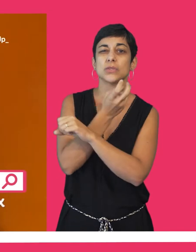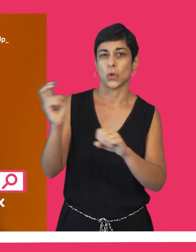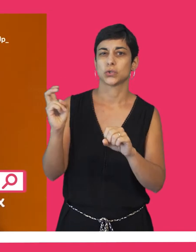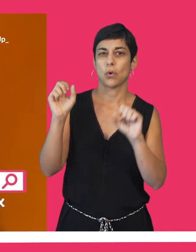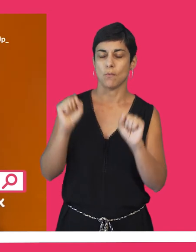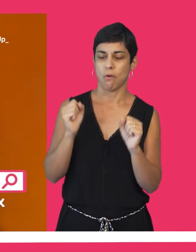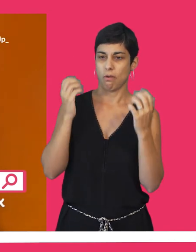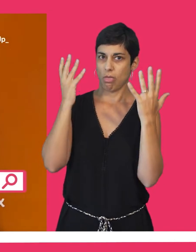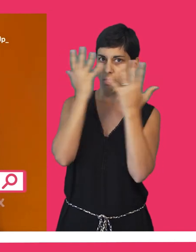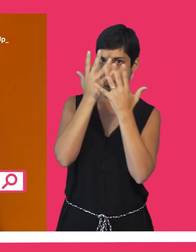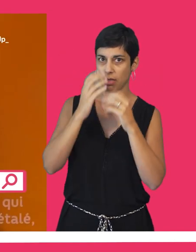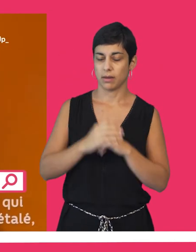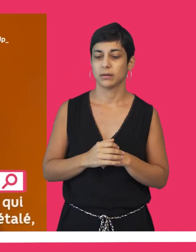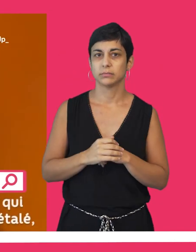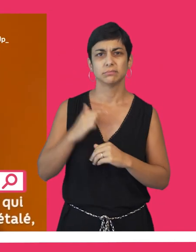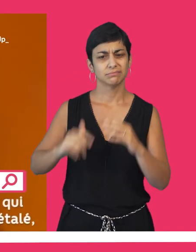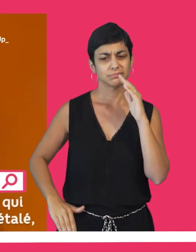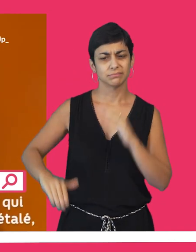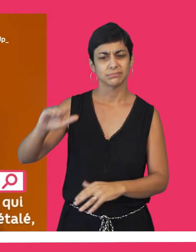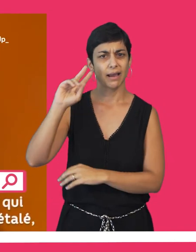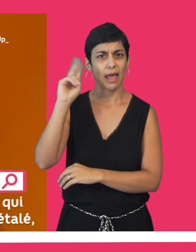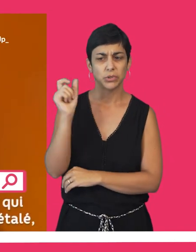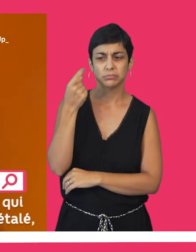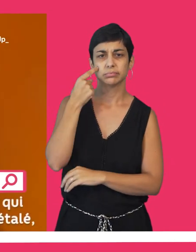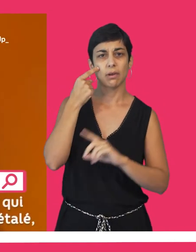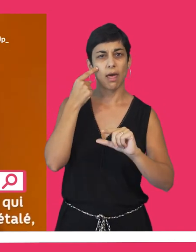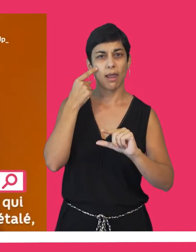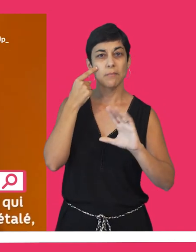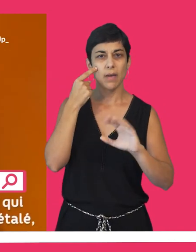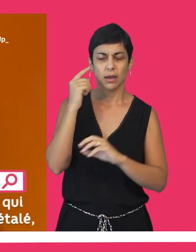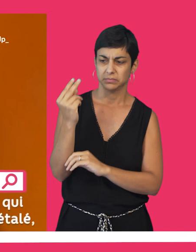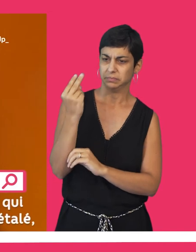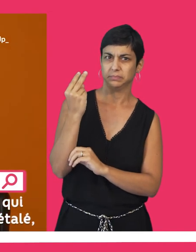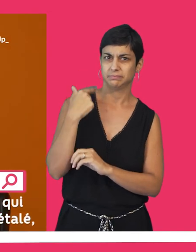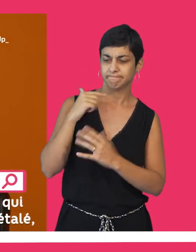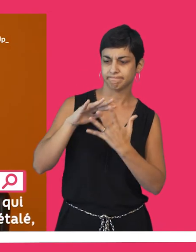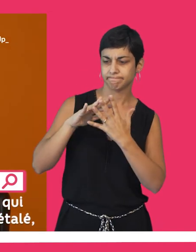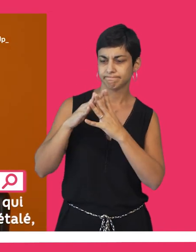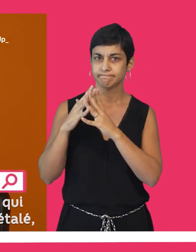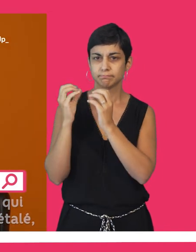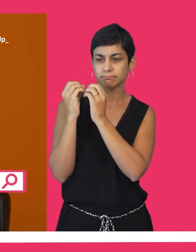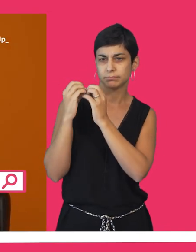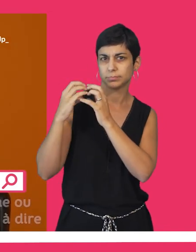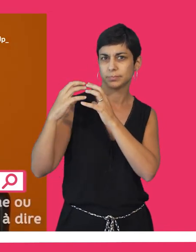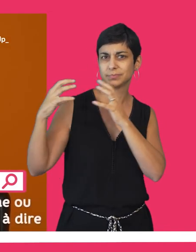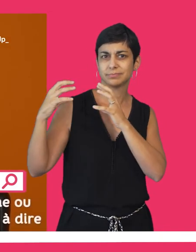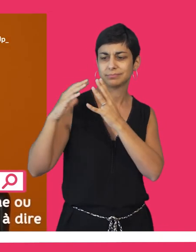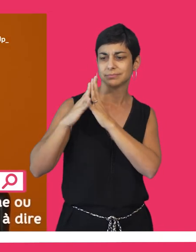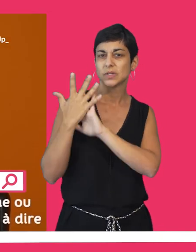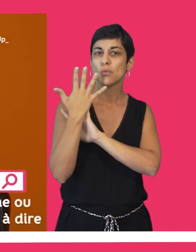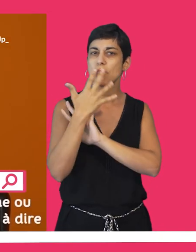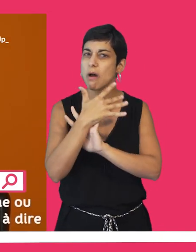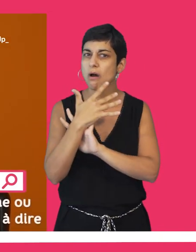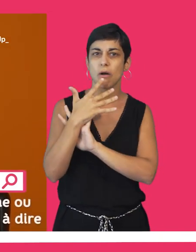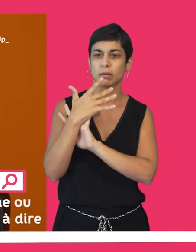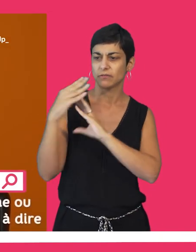être extrêmement trompeurs. Un grain de beauté qu'on a toujours connu et qui a tendance à changer d'aspect, à devenir un peu plus étalé, à se